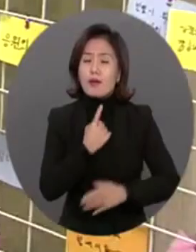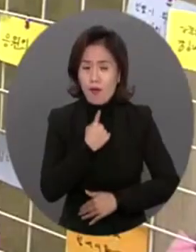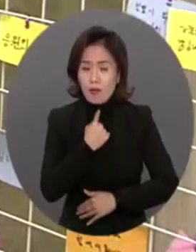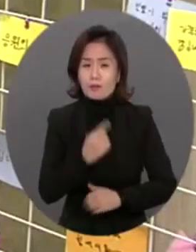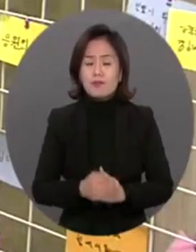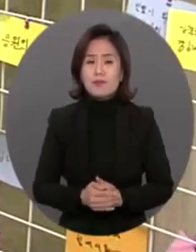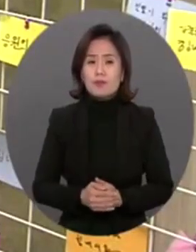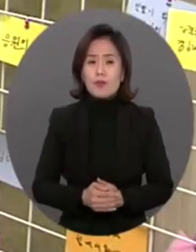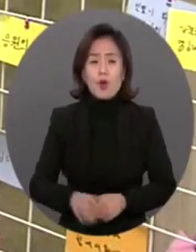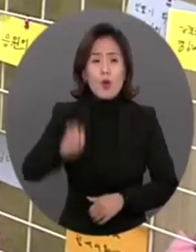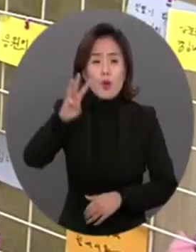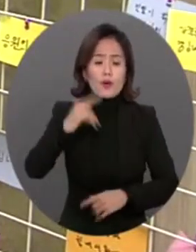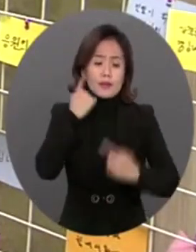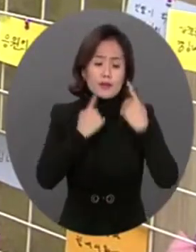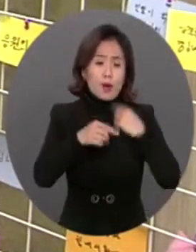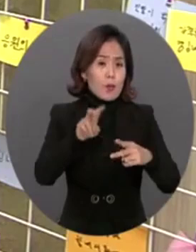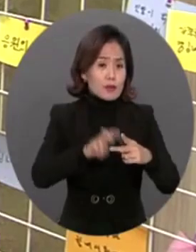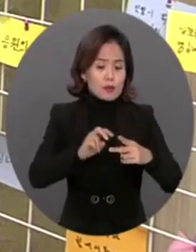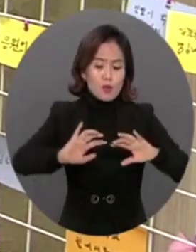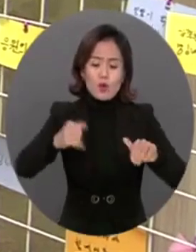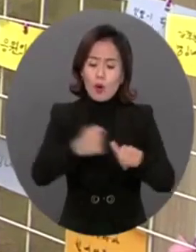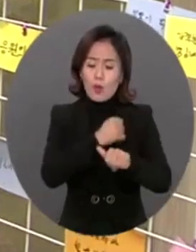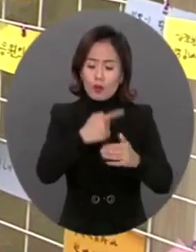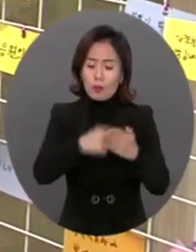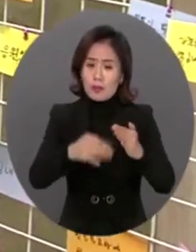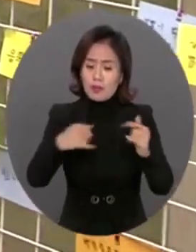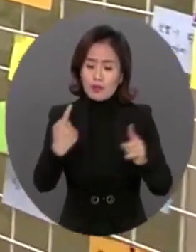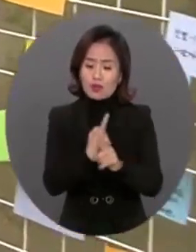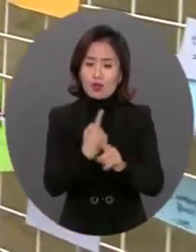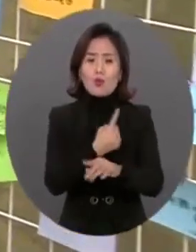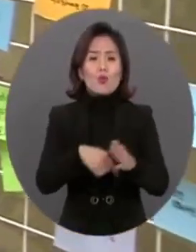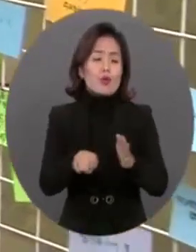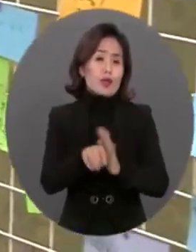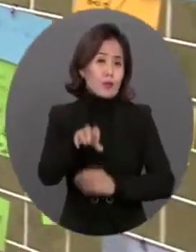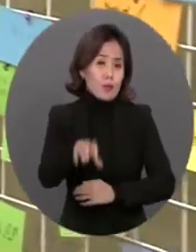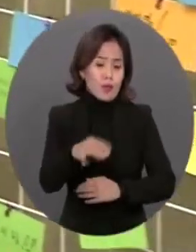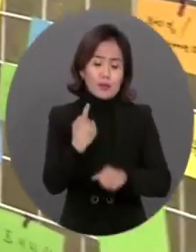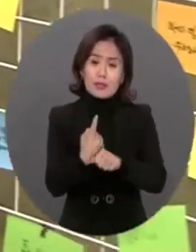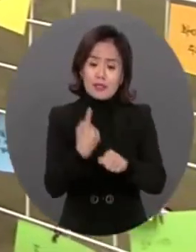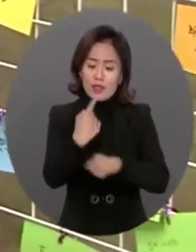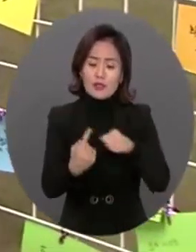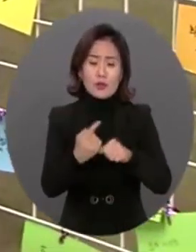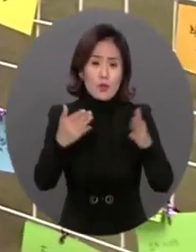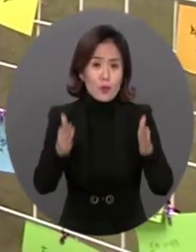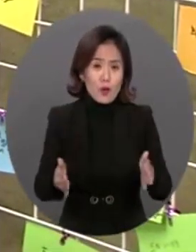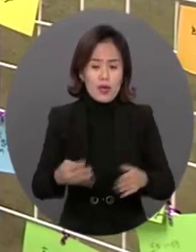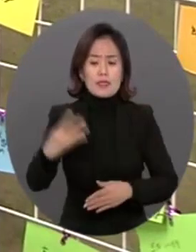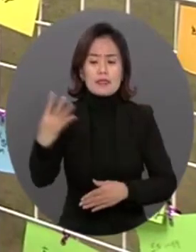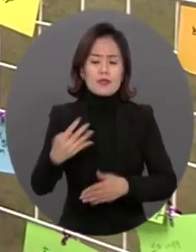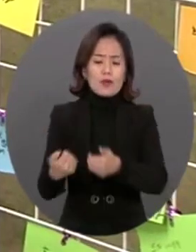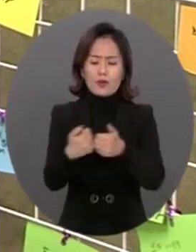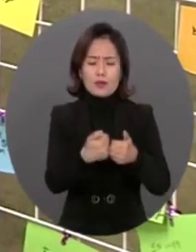합니다. 광주 트라우마 센터는 국가폭력 피해자들의 치유를 위한 공간입니다. 지난 한 해 동안 이곳에서 4천 건 넘는